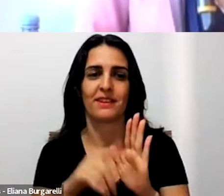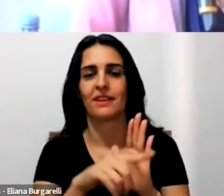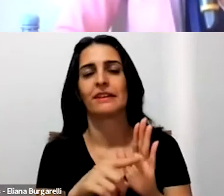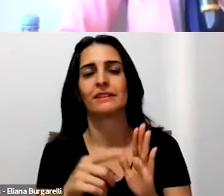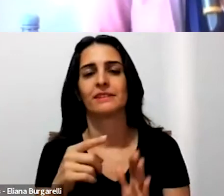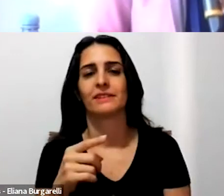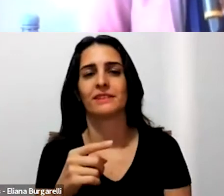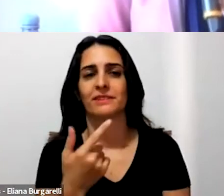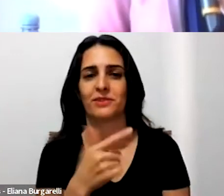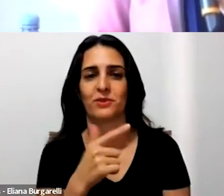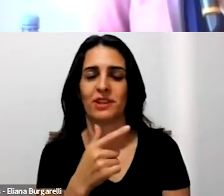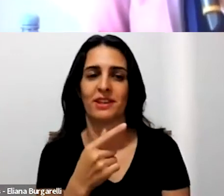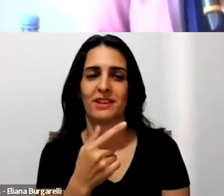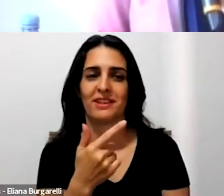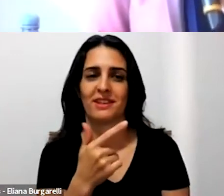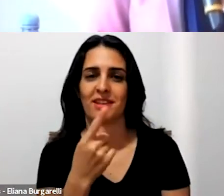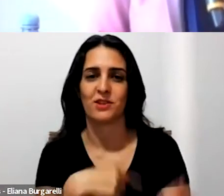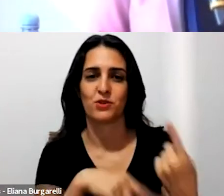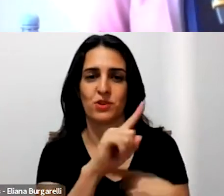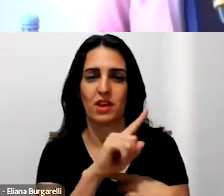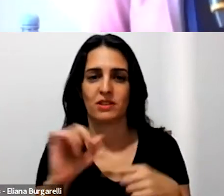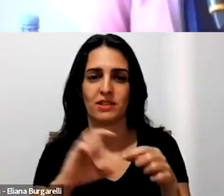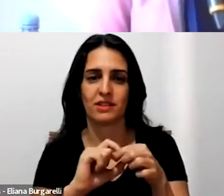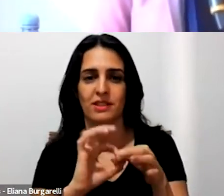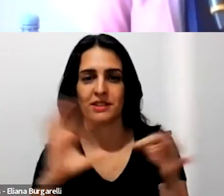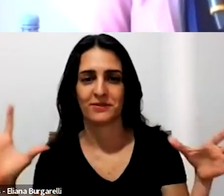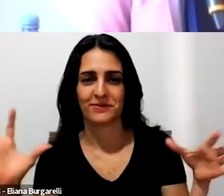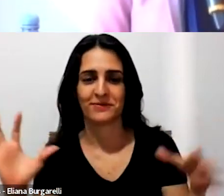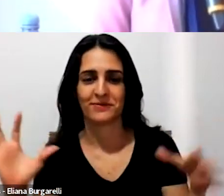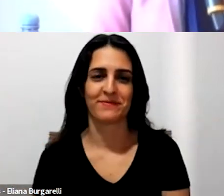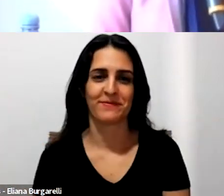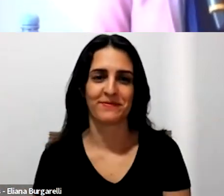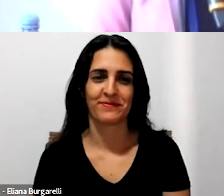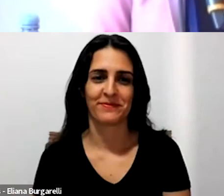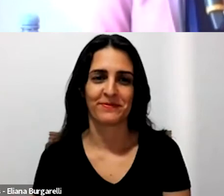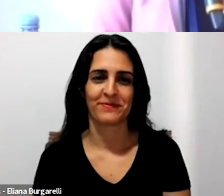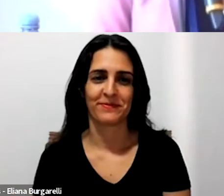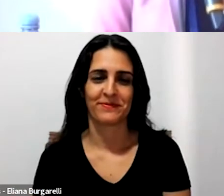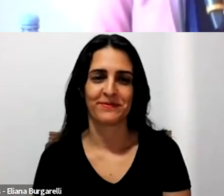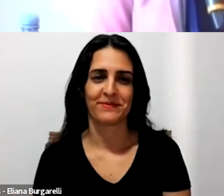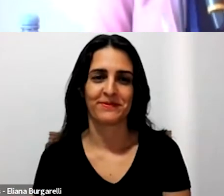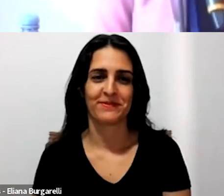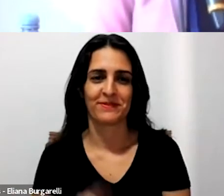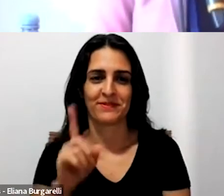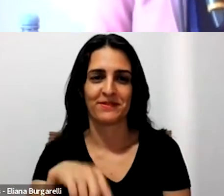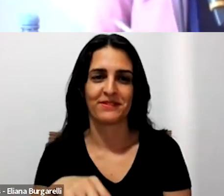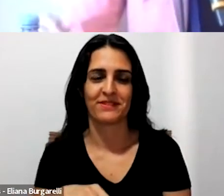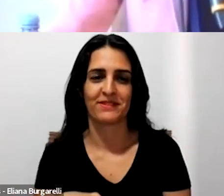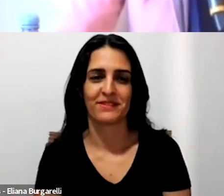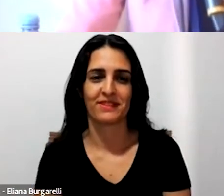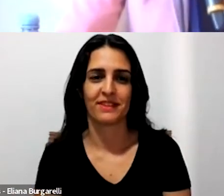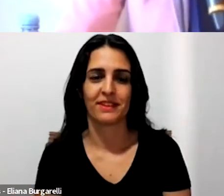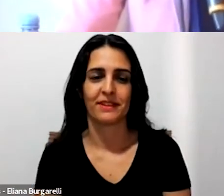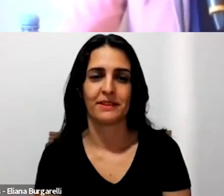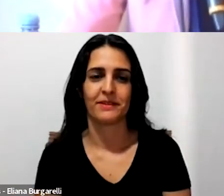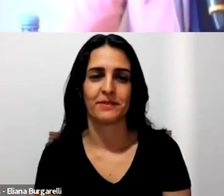Muito obrigada. E agora é importante falar das ONGs também, porque elas têm um papel importante neste assunto, e sem elas